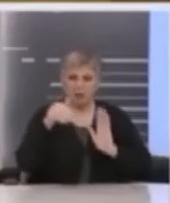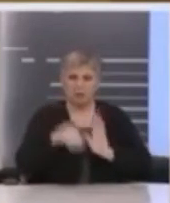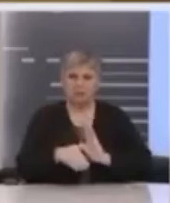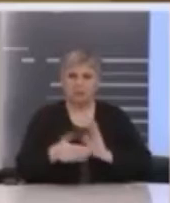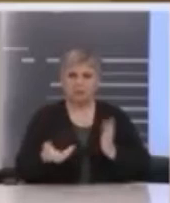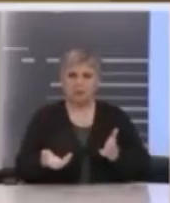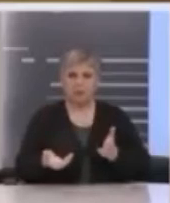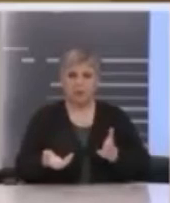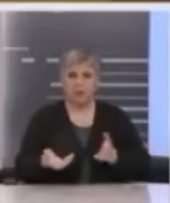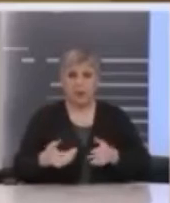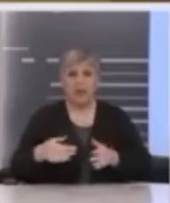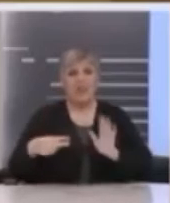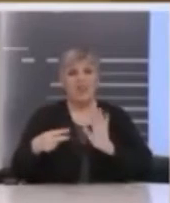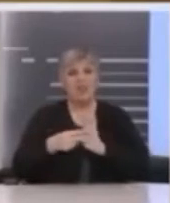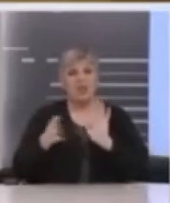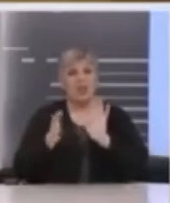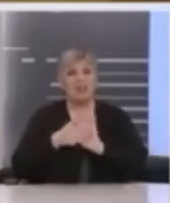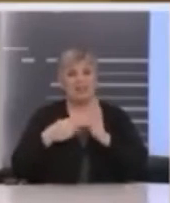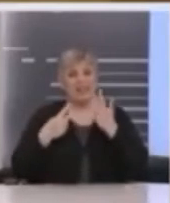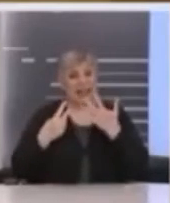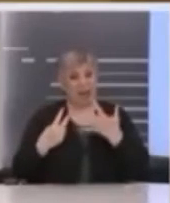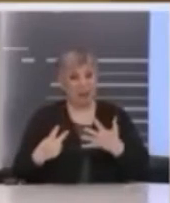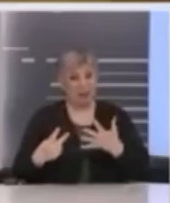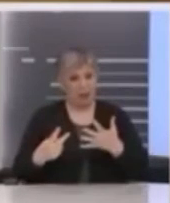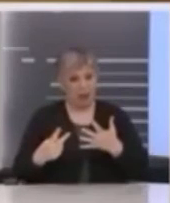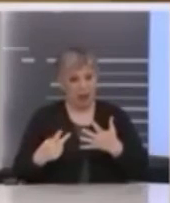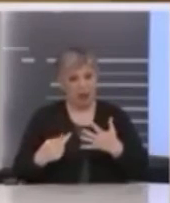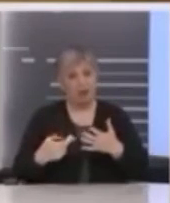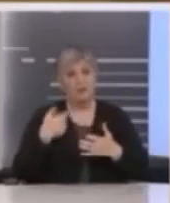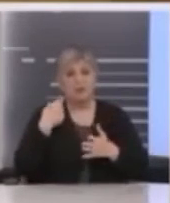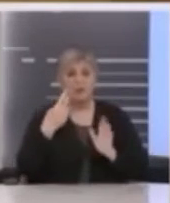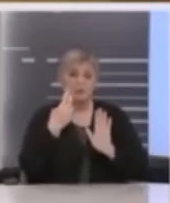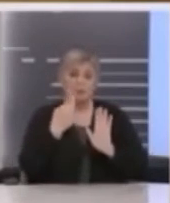Το 2017 καταγράφεται